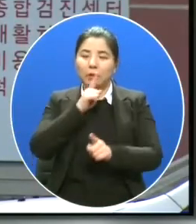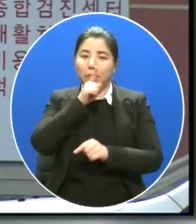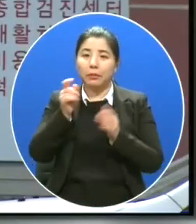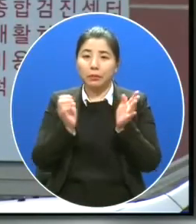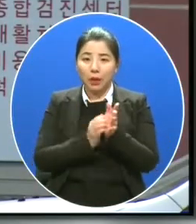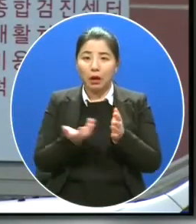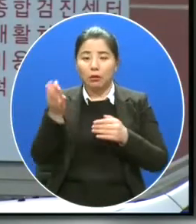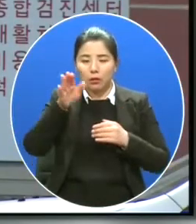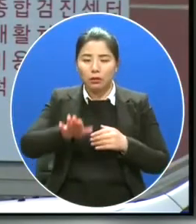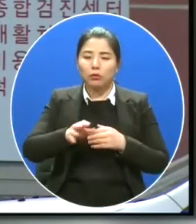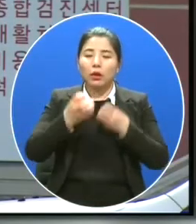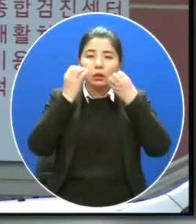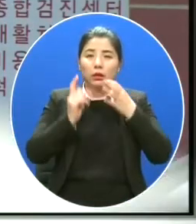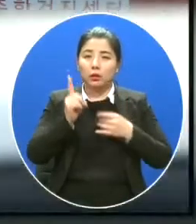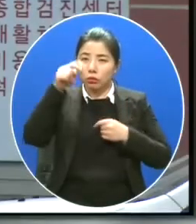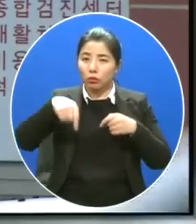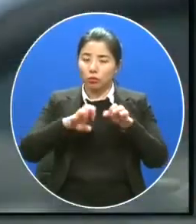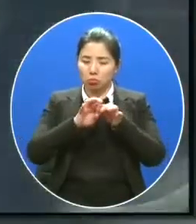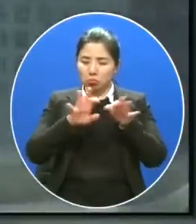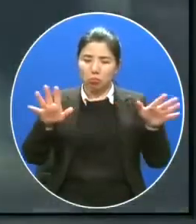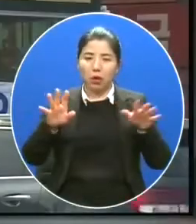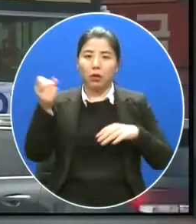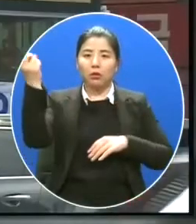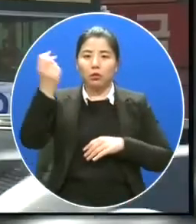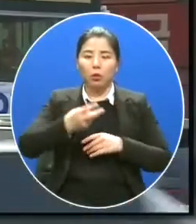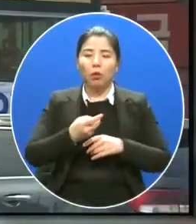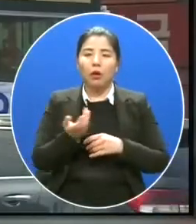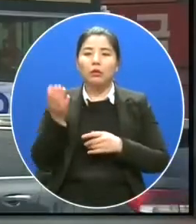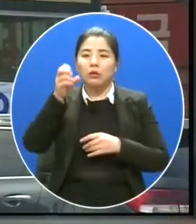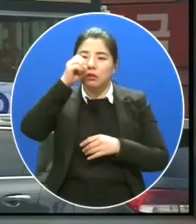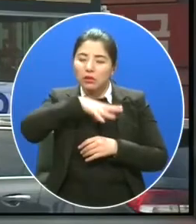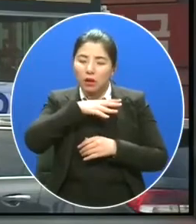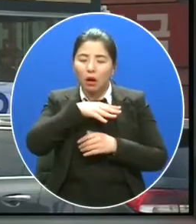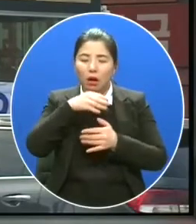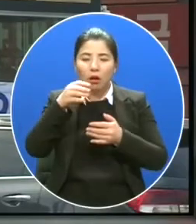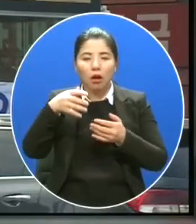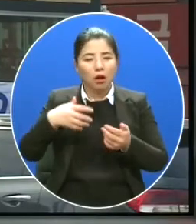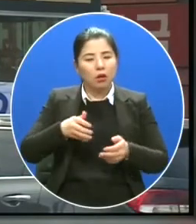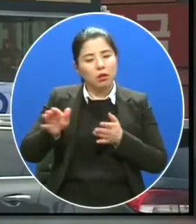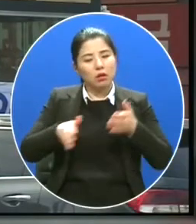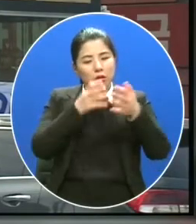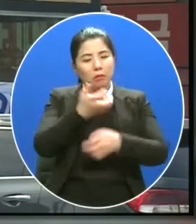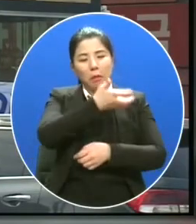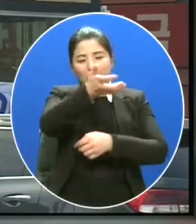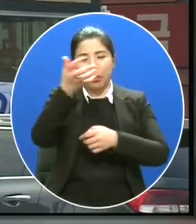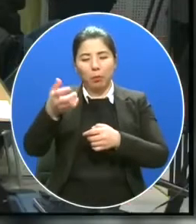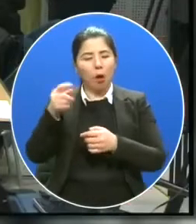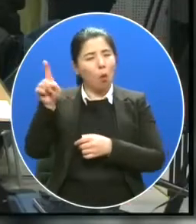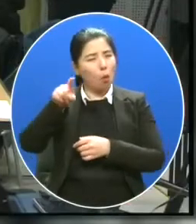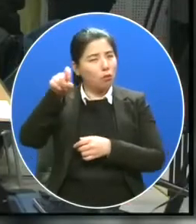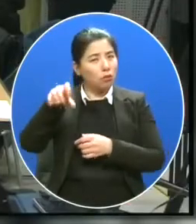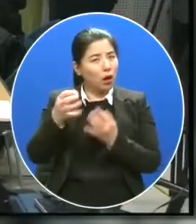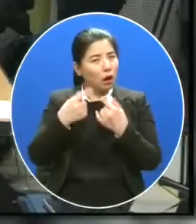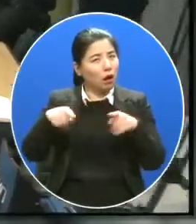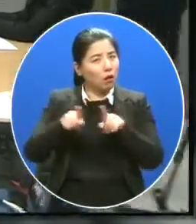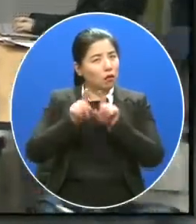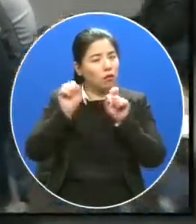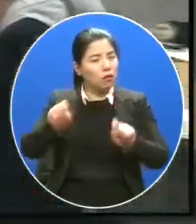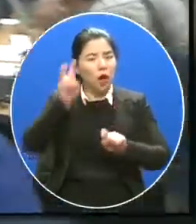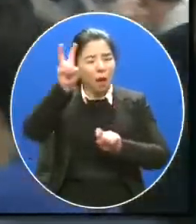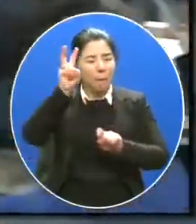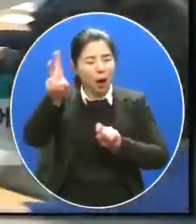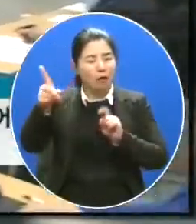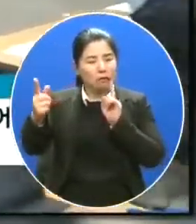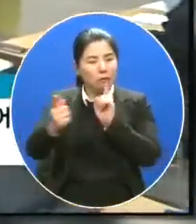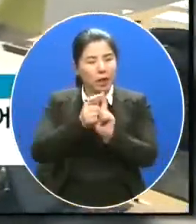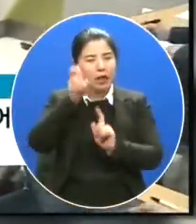합니다. 하지만 신천지와는 관련이 없고 아마 동선상에서 어디선가 같이 있어서 접촉자로